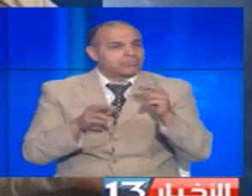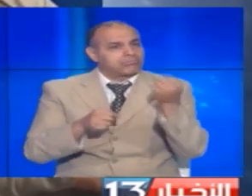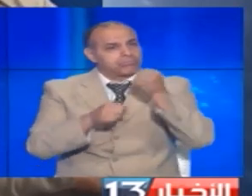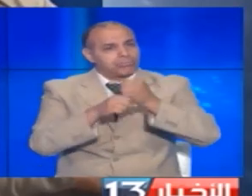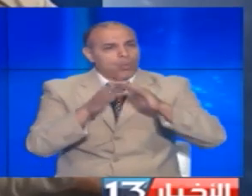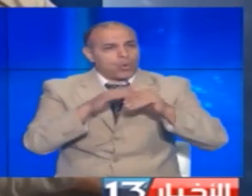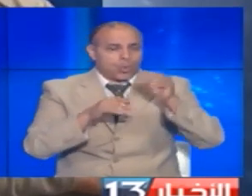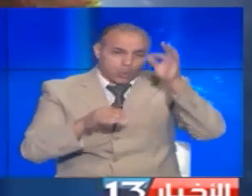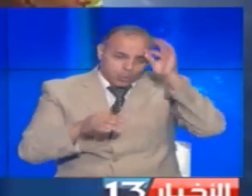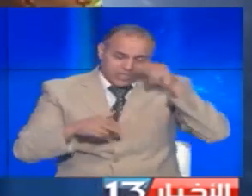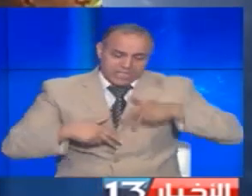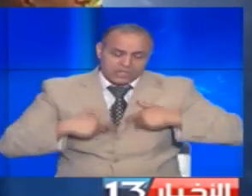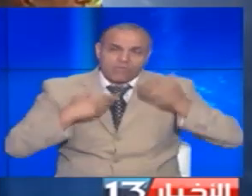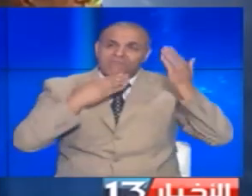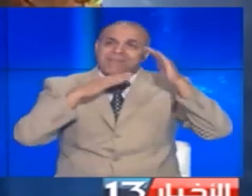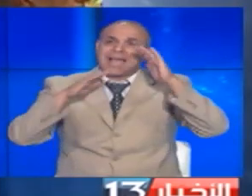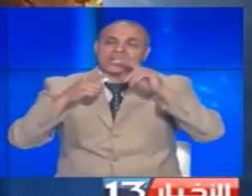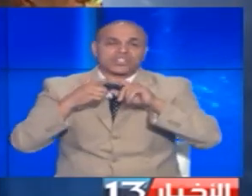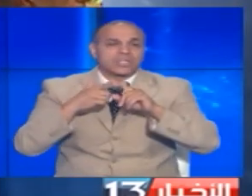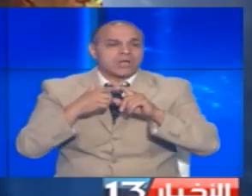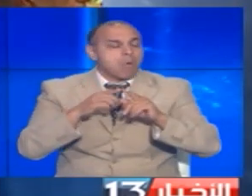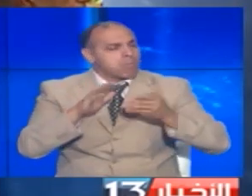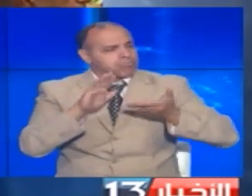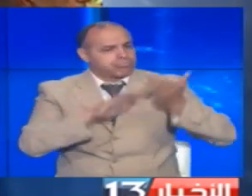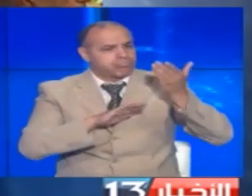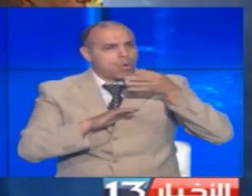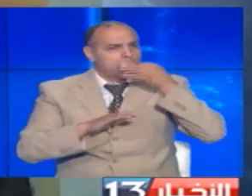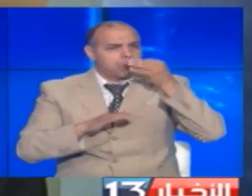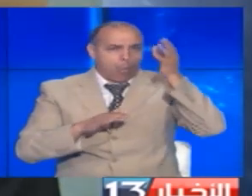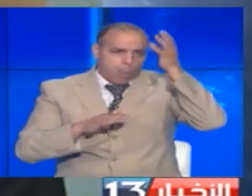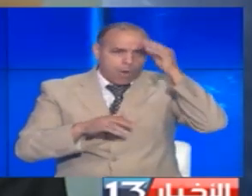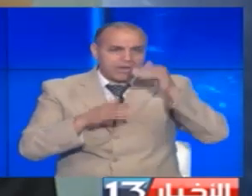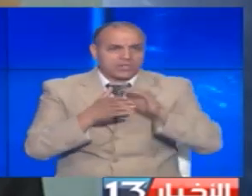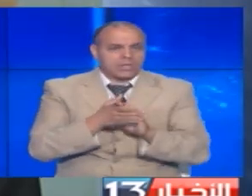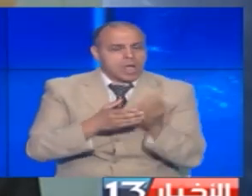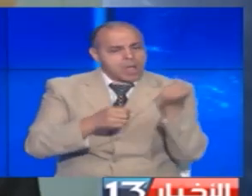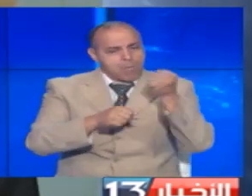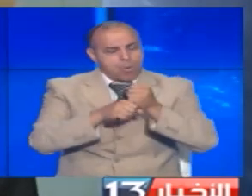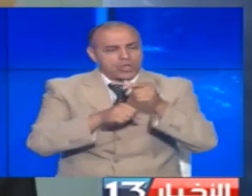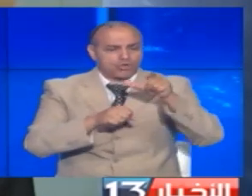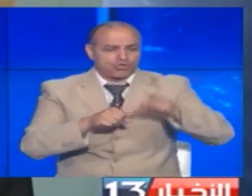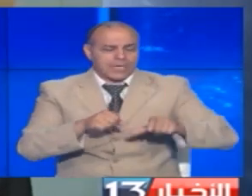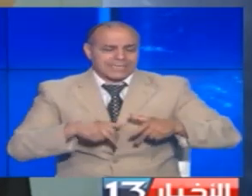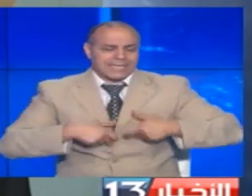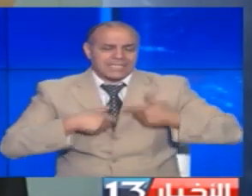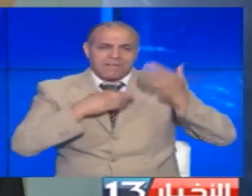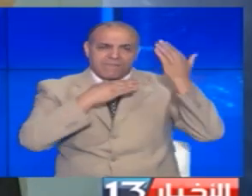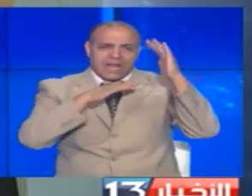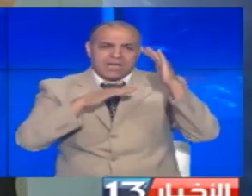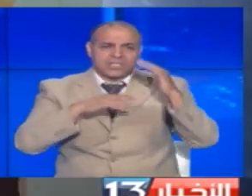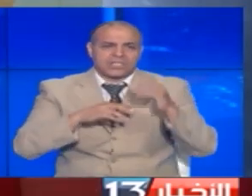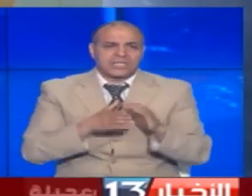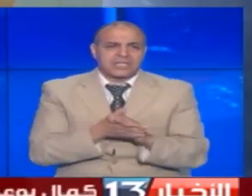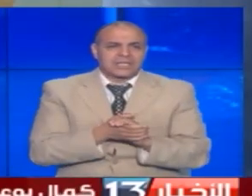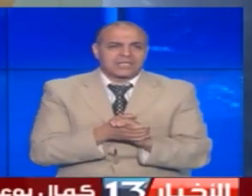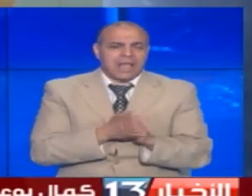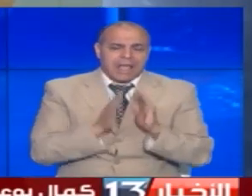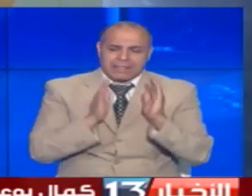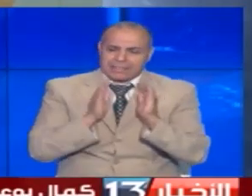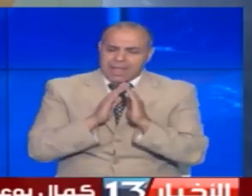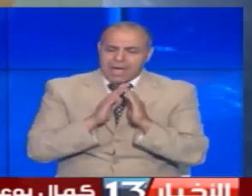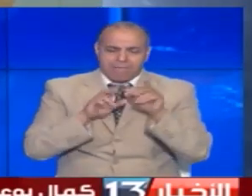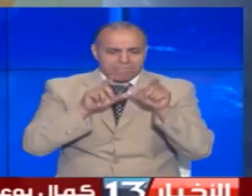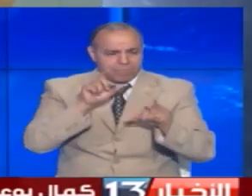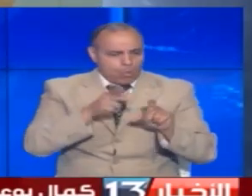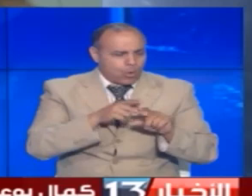ابناء تونس في الخارج الذين تالق في مجالات عده مبدا مهاجر لم يعود البيت ويعود الاهل